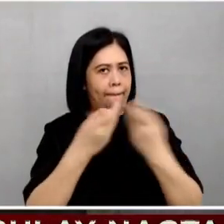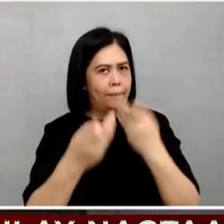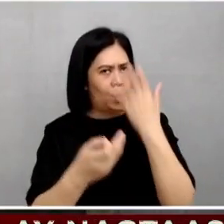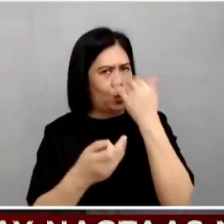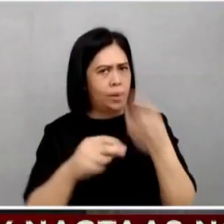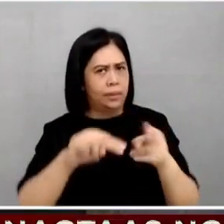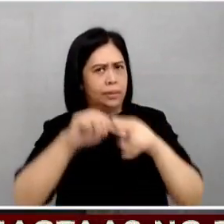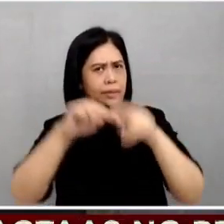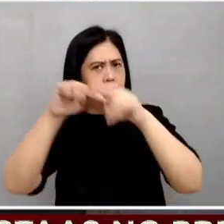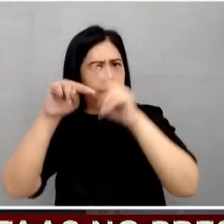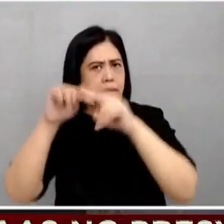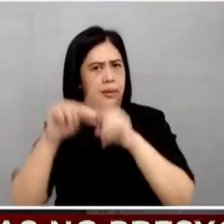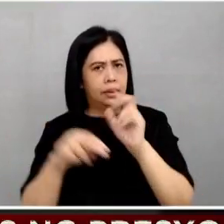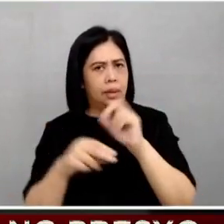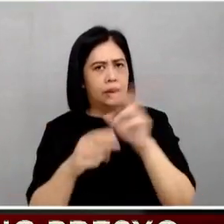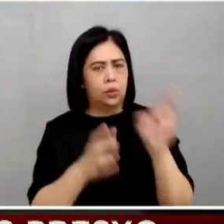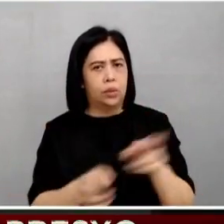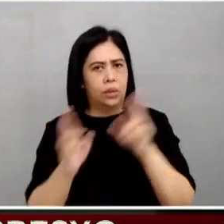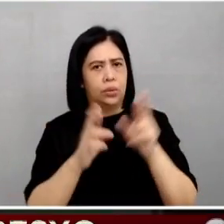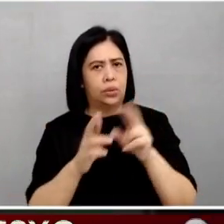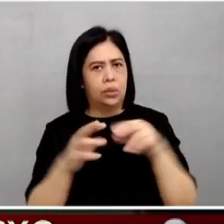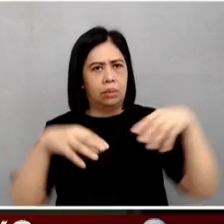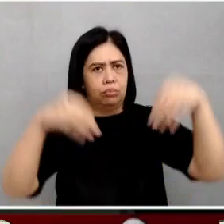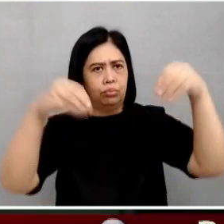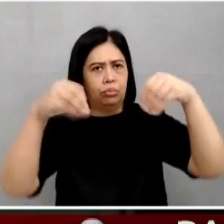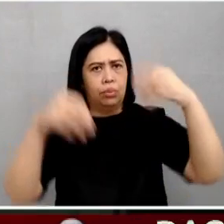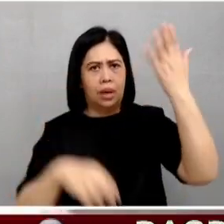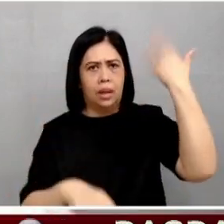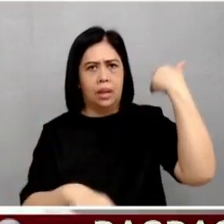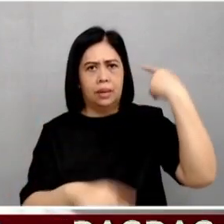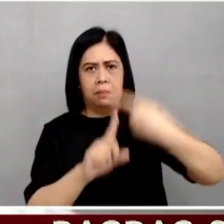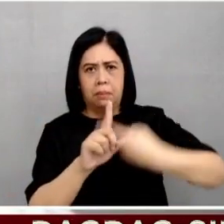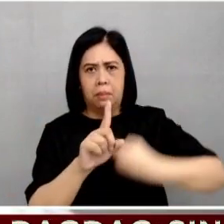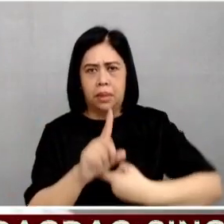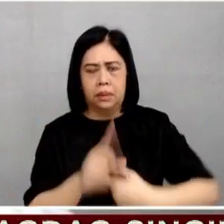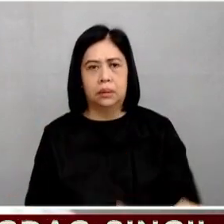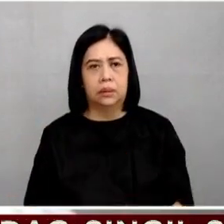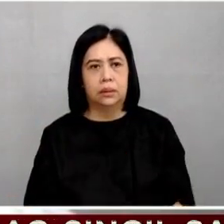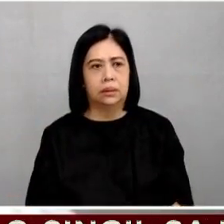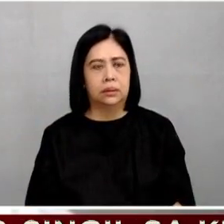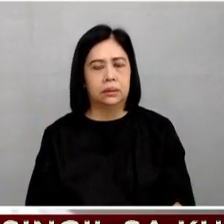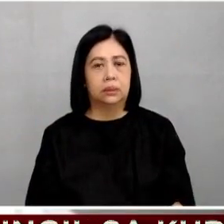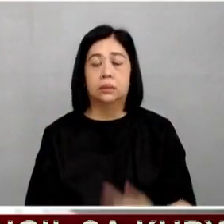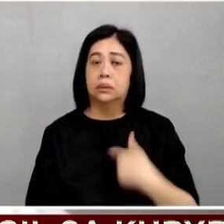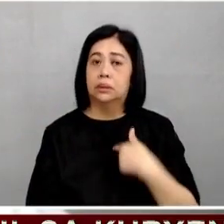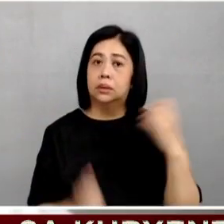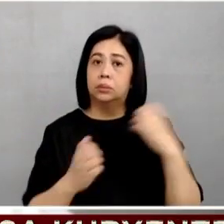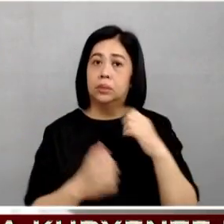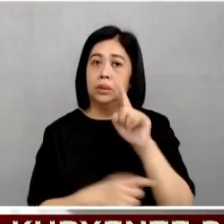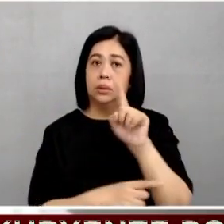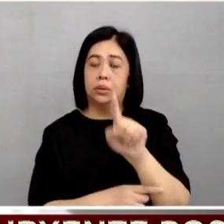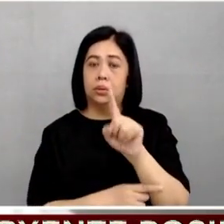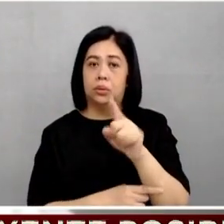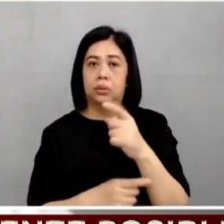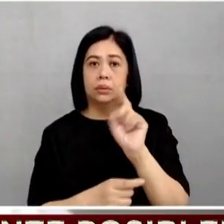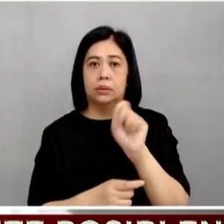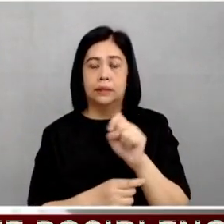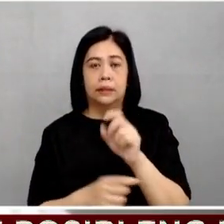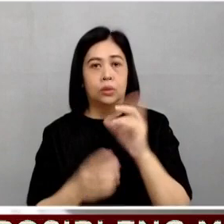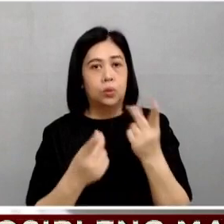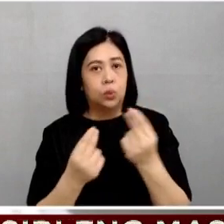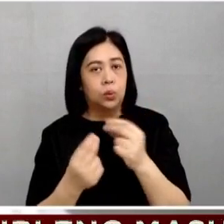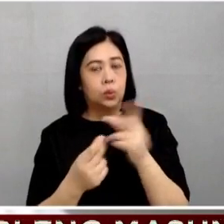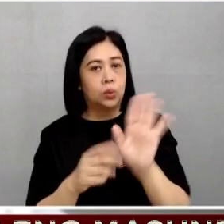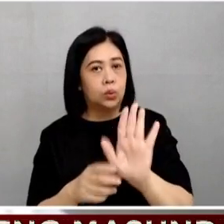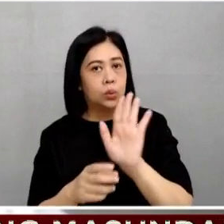presyo at rotational blackouts noong mga nakaraang buwan. I am expecting ERC to diligently exercise